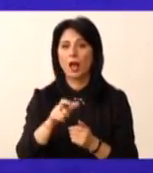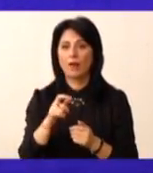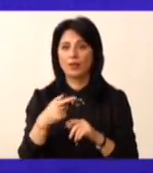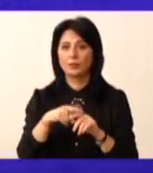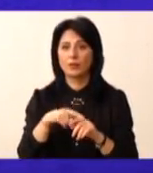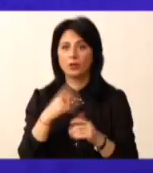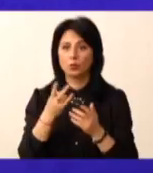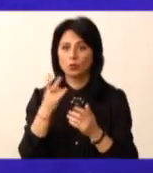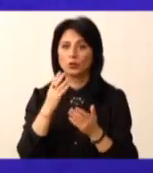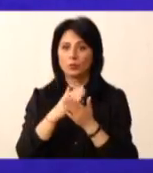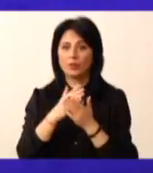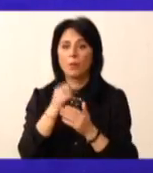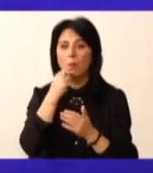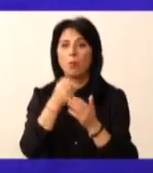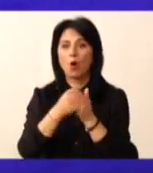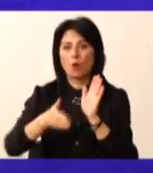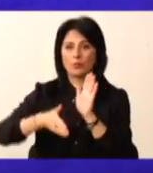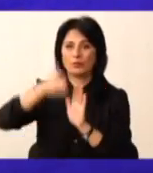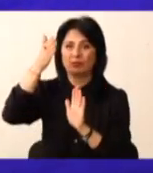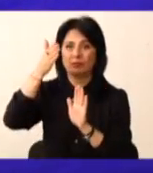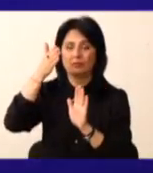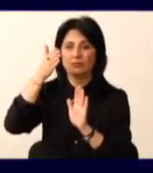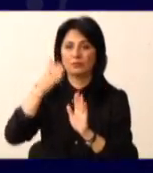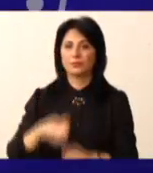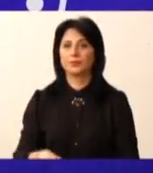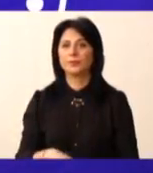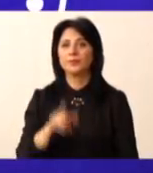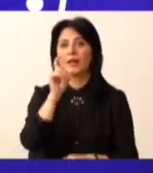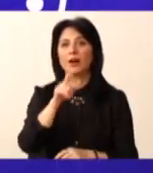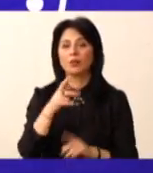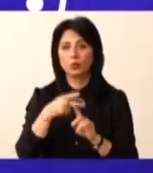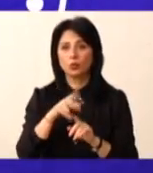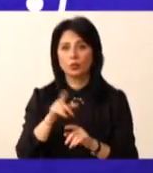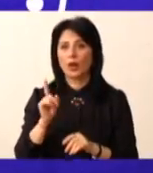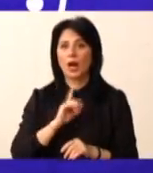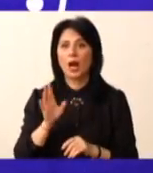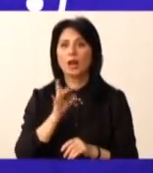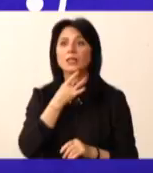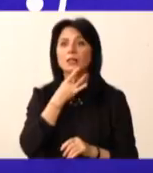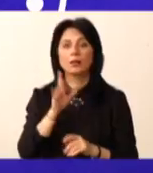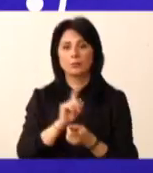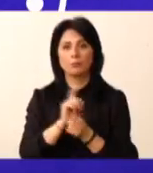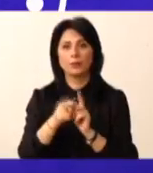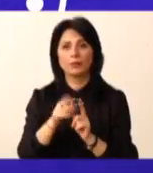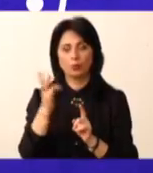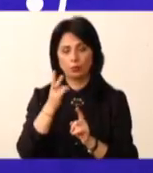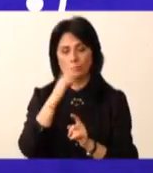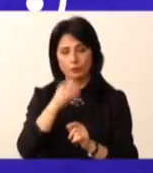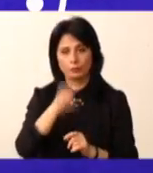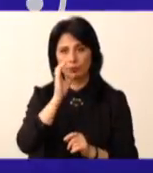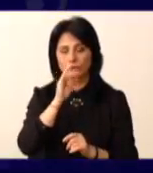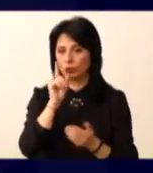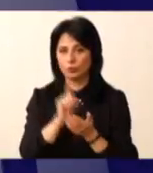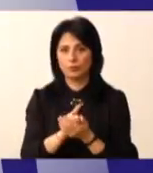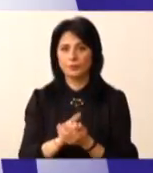ალერგია აქვს, უმჯობესია ბოლომდე აწიოთ ფანჯრების მინები. მგზავრობისას არ დაელოდოთ წყურვილს, პირიქით, დაასწარით და